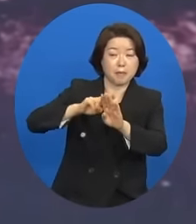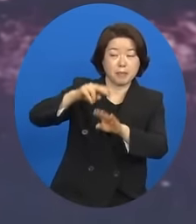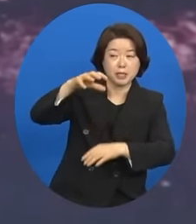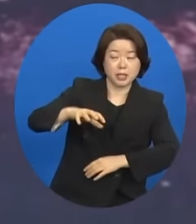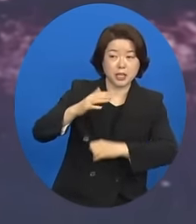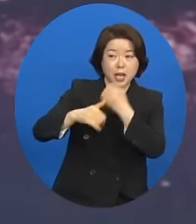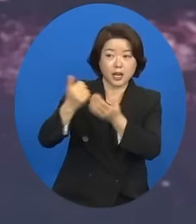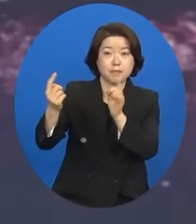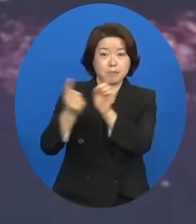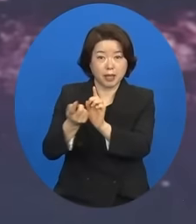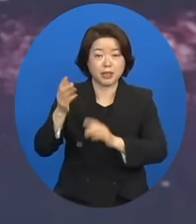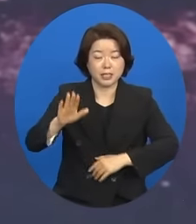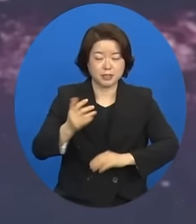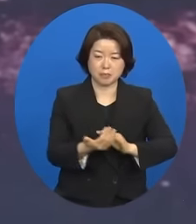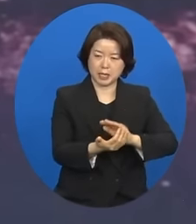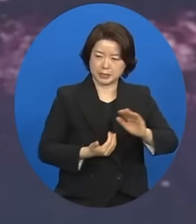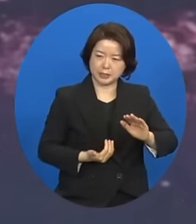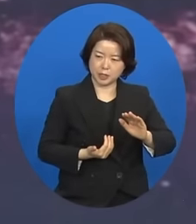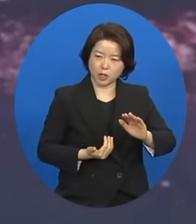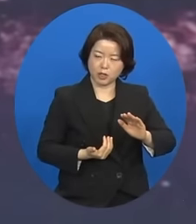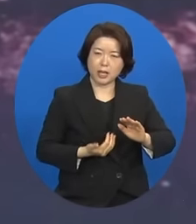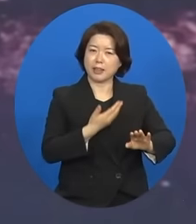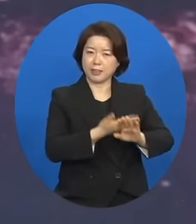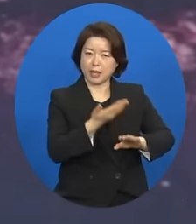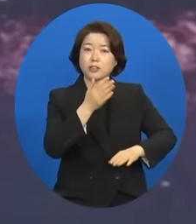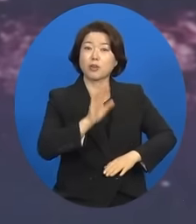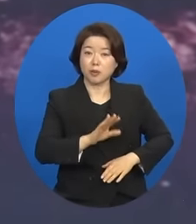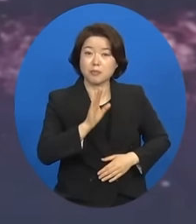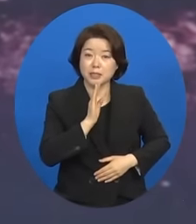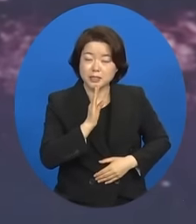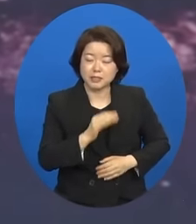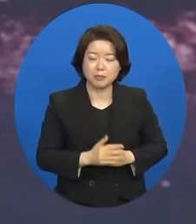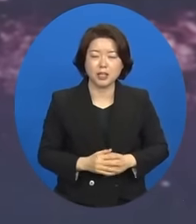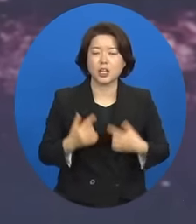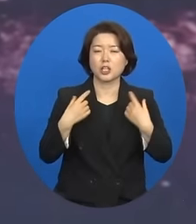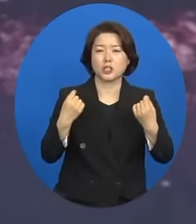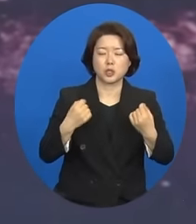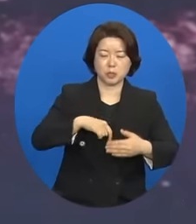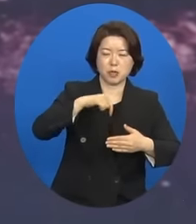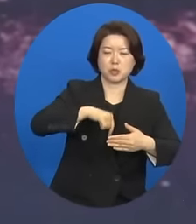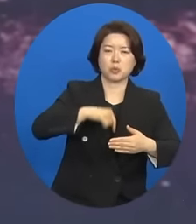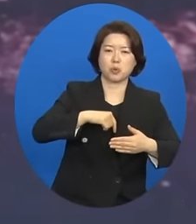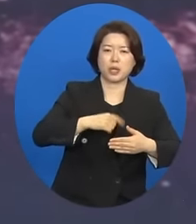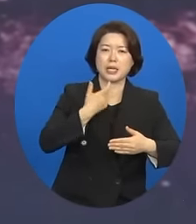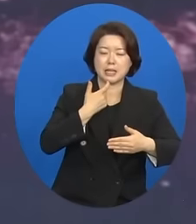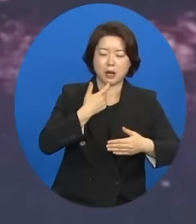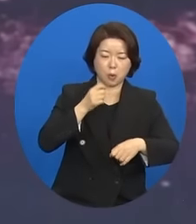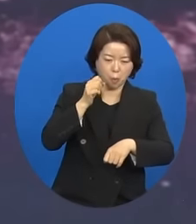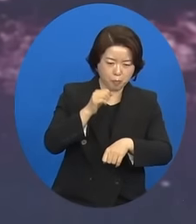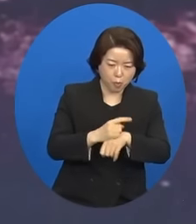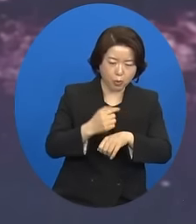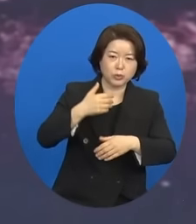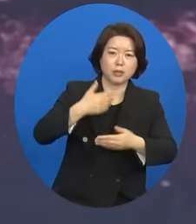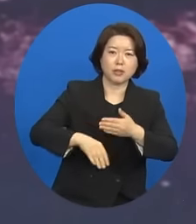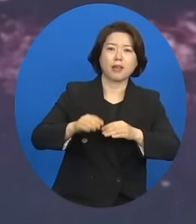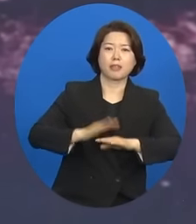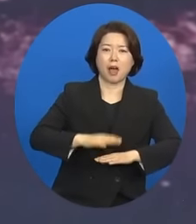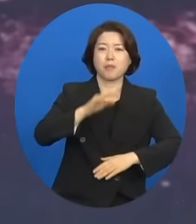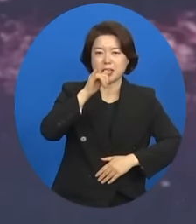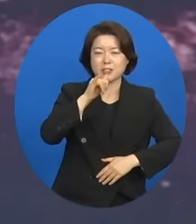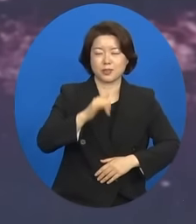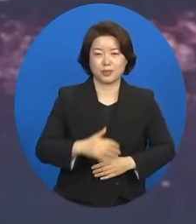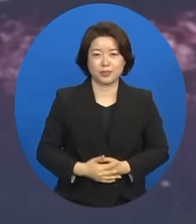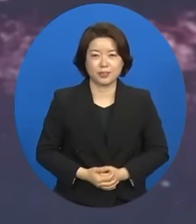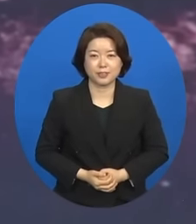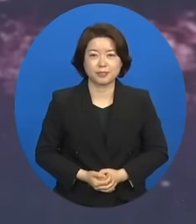그는 더 이상 예전의 야곱은 아니지만 동시 여전히 예전에 야곱의 모습이 야곱 안에 남아 있는